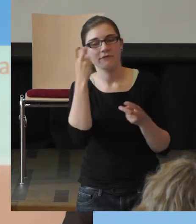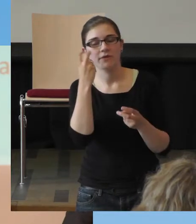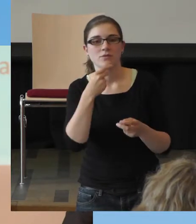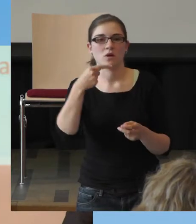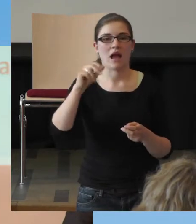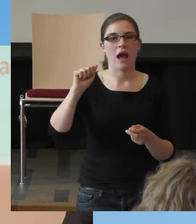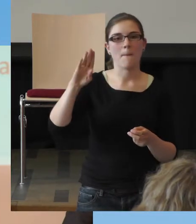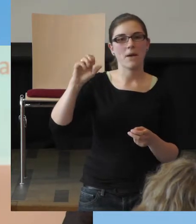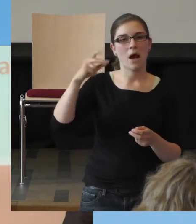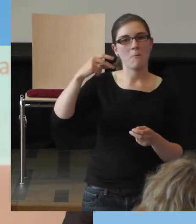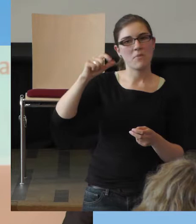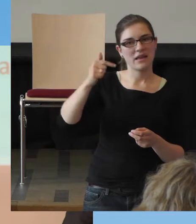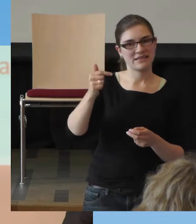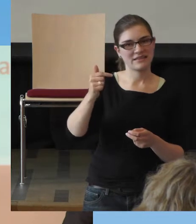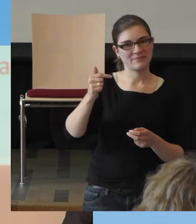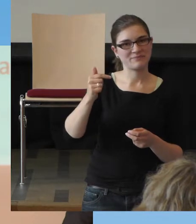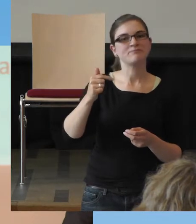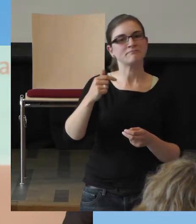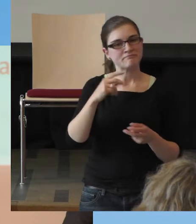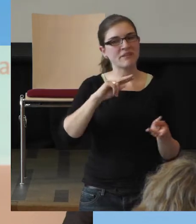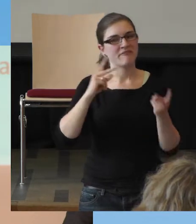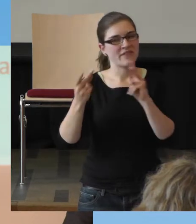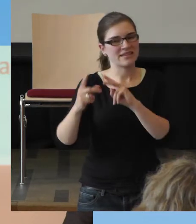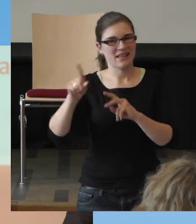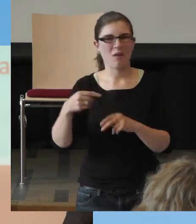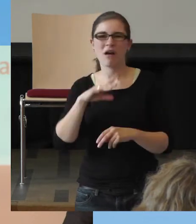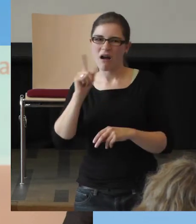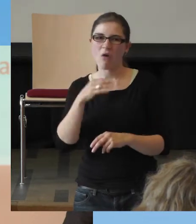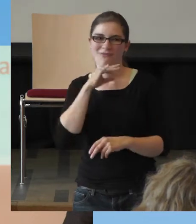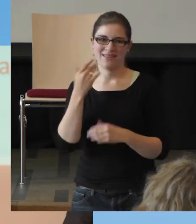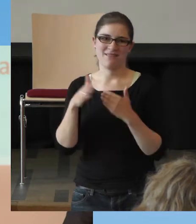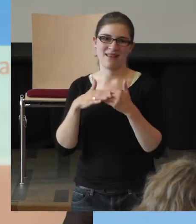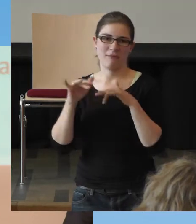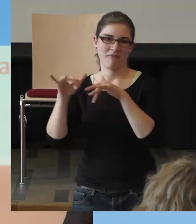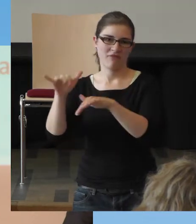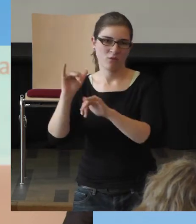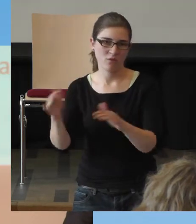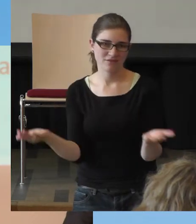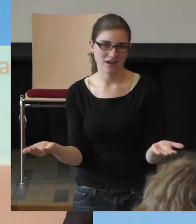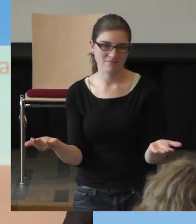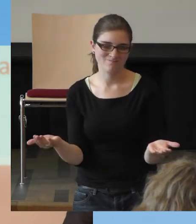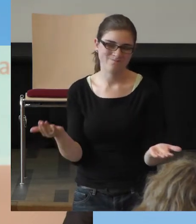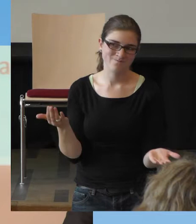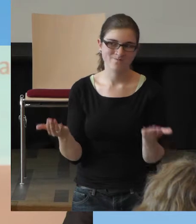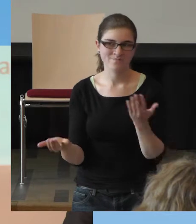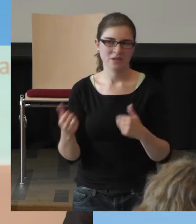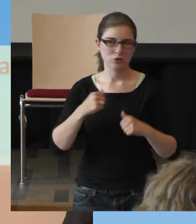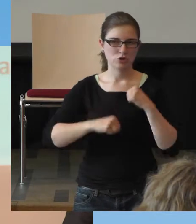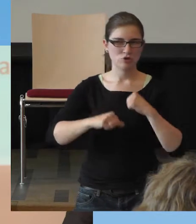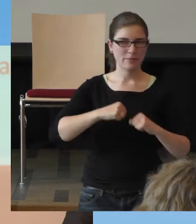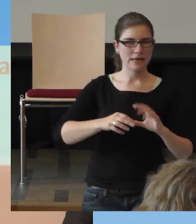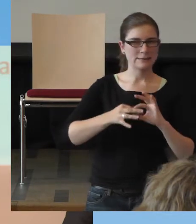allerdings in der Regel eher nebenwirkungsreicher ist. Was den Schmerzcharakter anbetrifft, sind natürlich diese